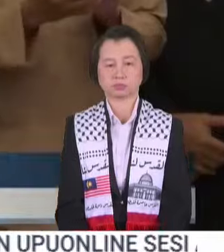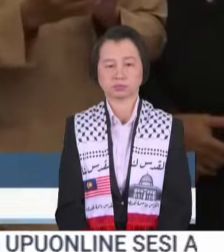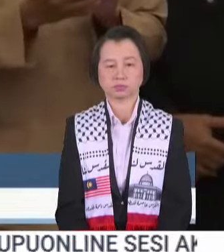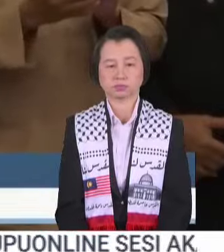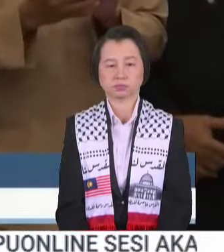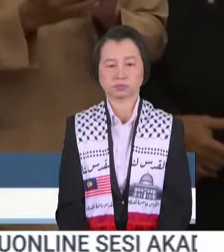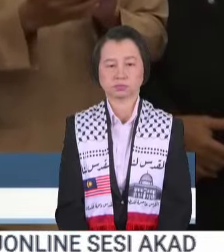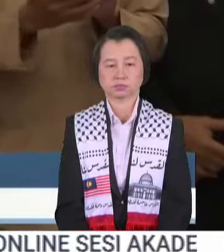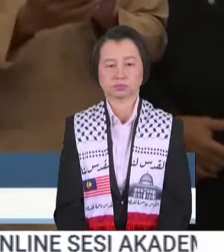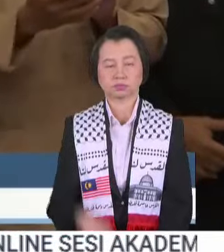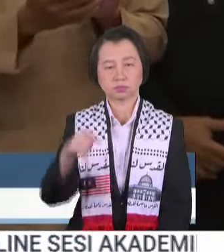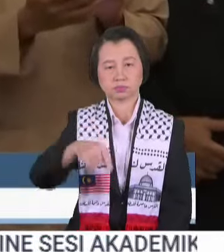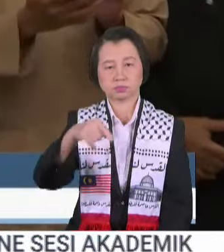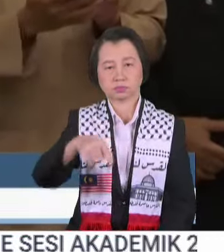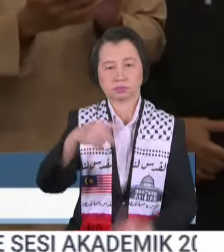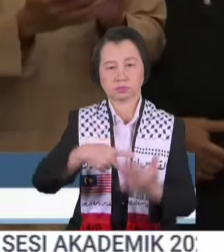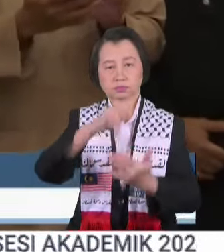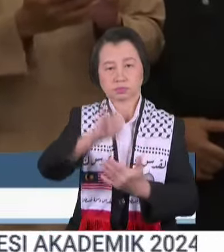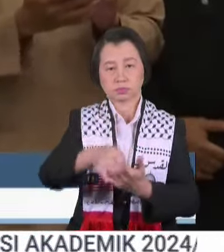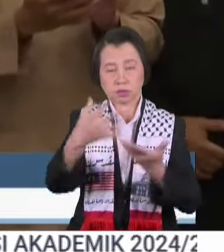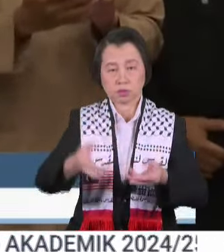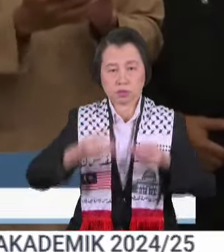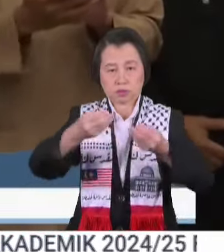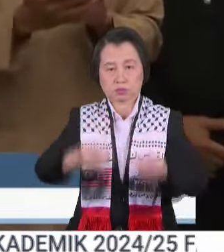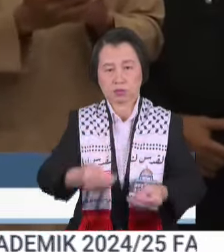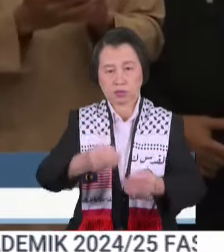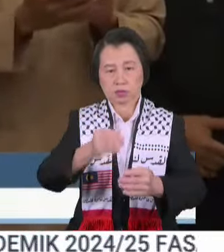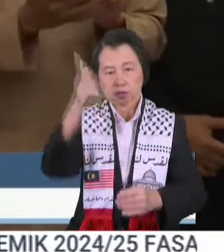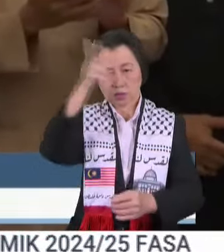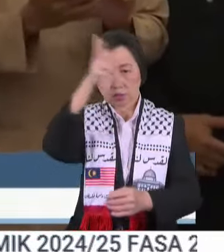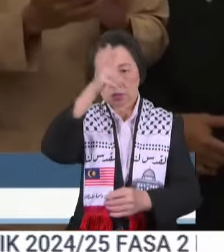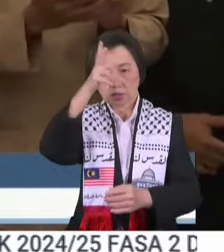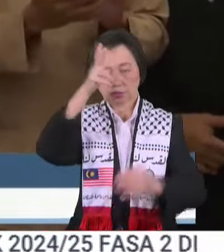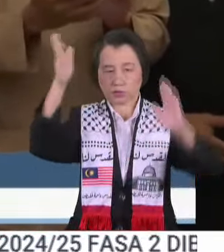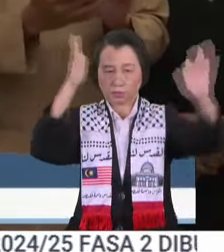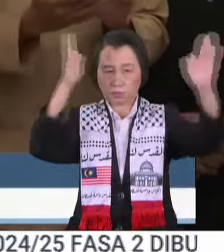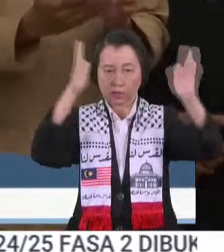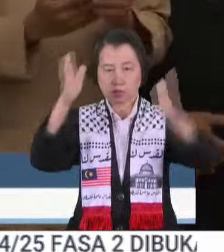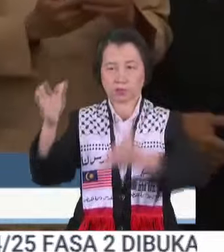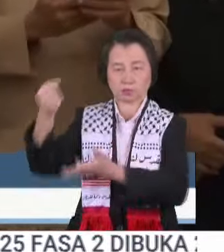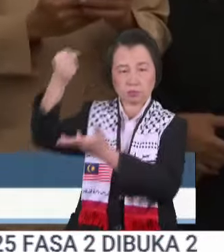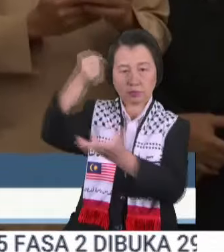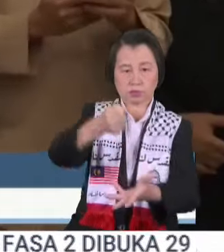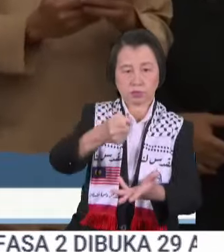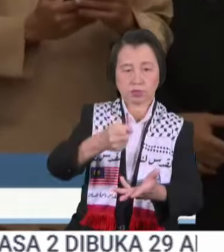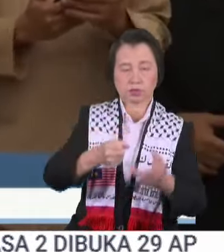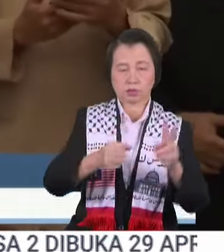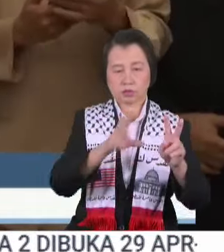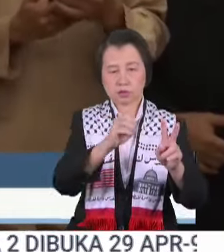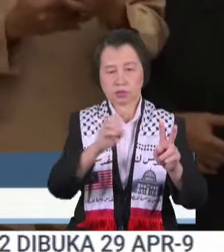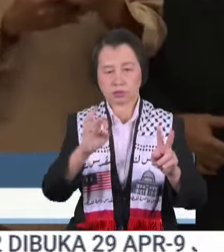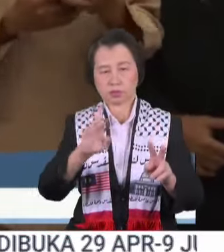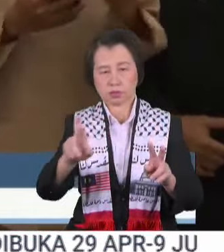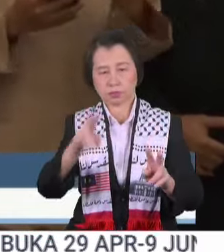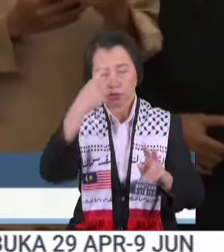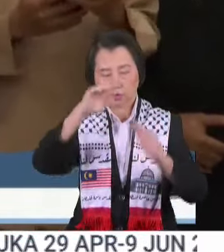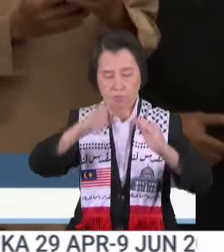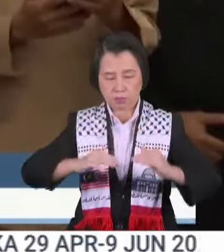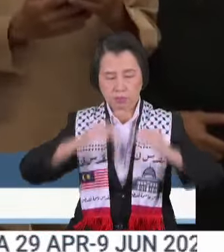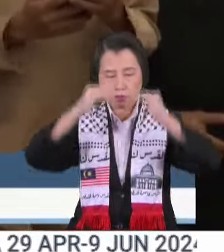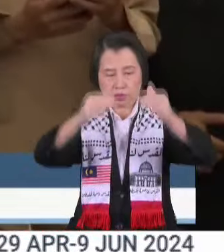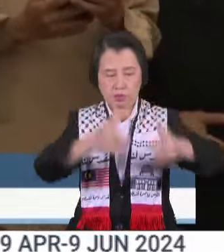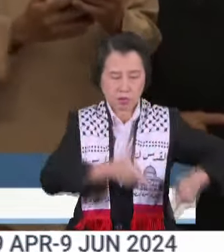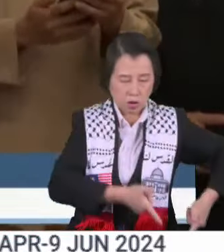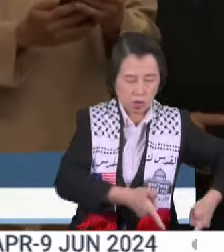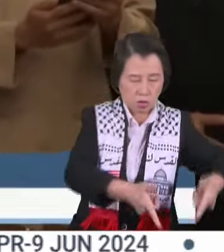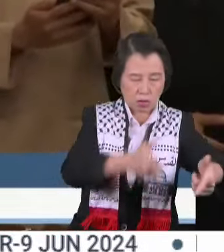Ini adalah projek yang telah pun disalurkan daripada Kerajaan Persekutuan sebanyak RM200,000 untuk menaik taraf